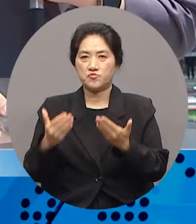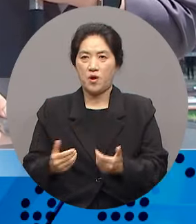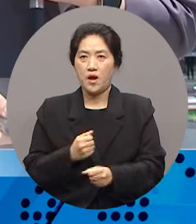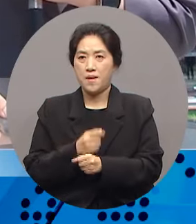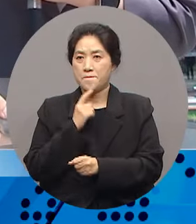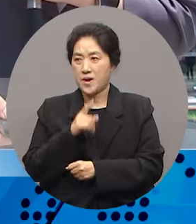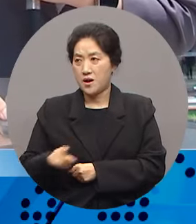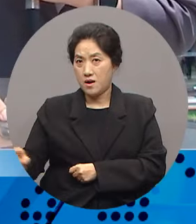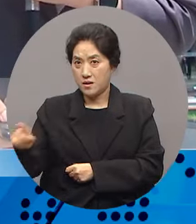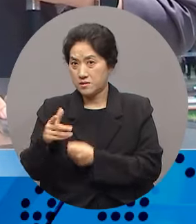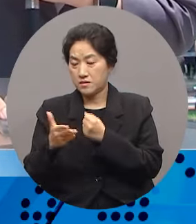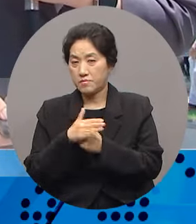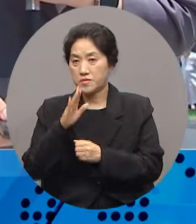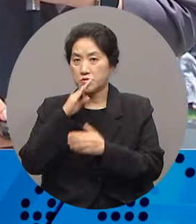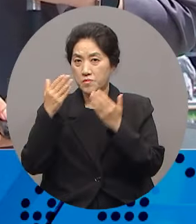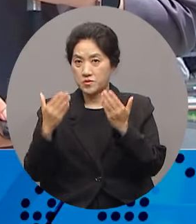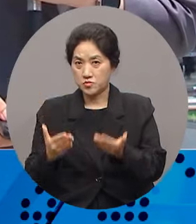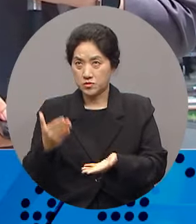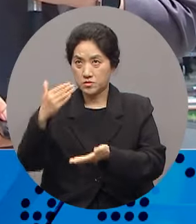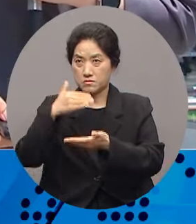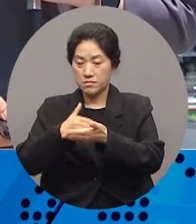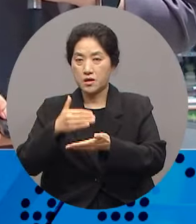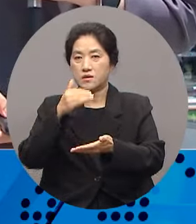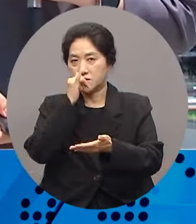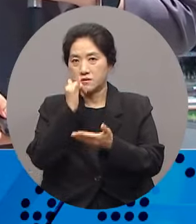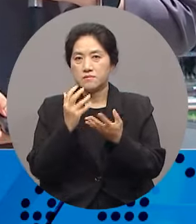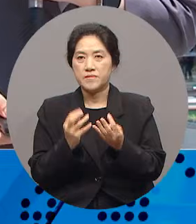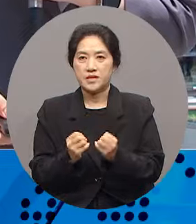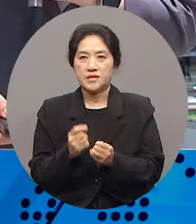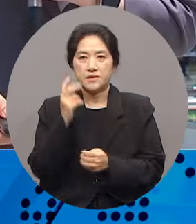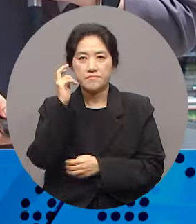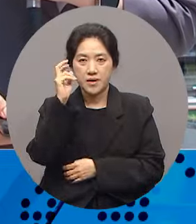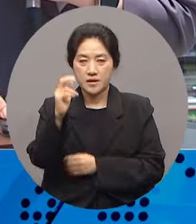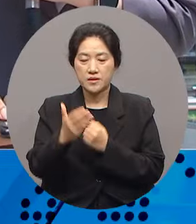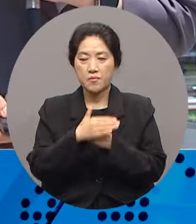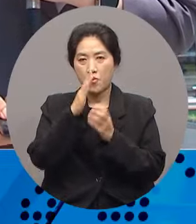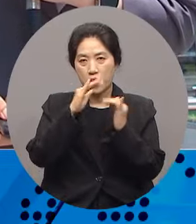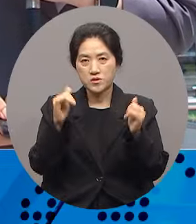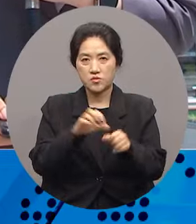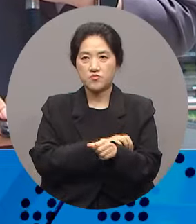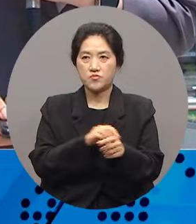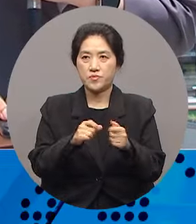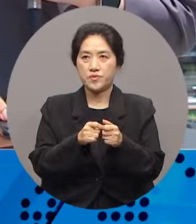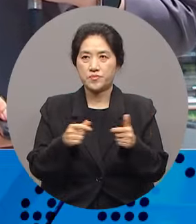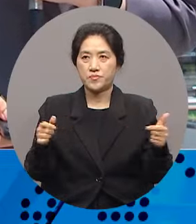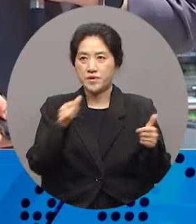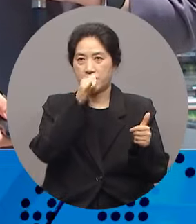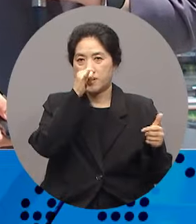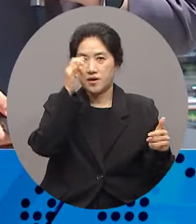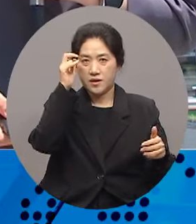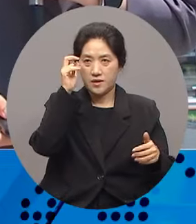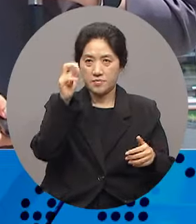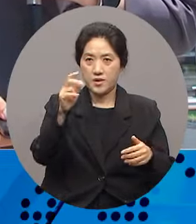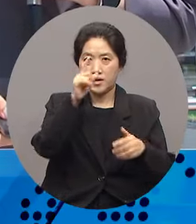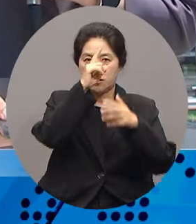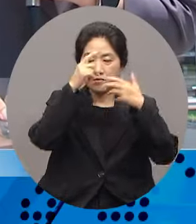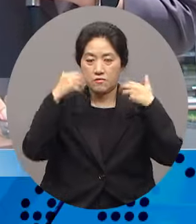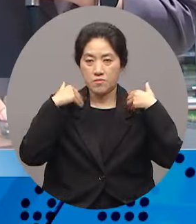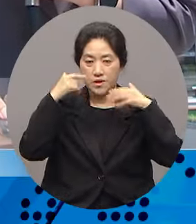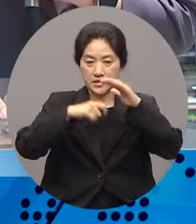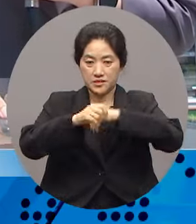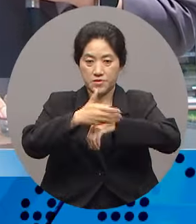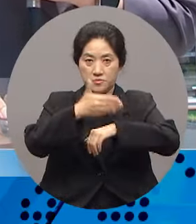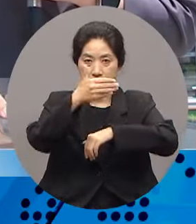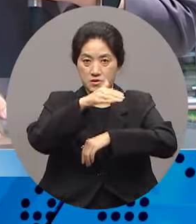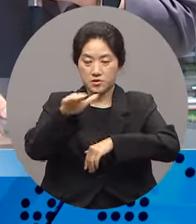있어 실제 휴진율은 더 높을 것으로 예상됩니다. 이에 따라 환자들의 불편도 커질 것으로 우려됩니다. 정부는 오전